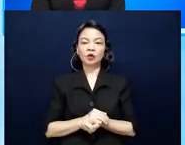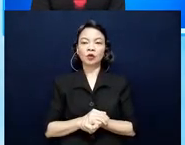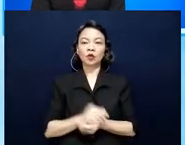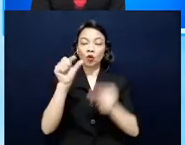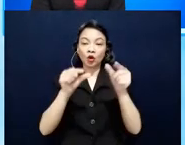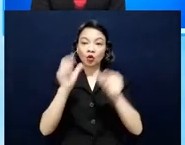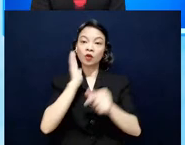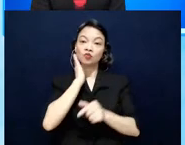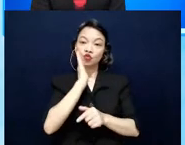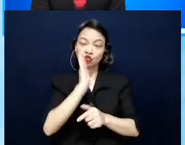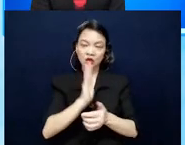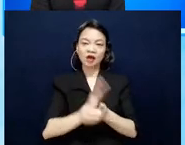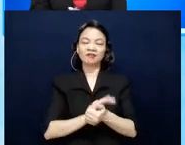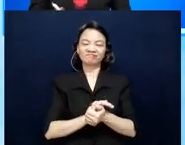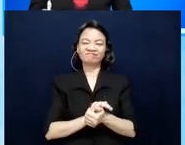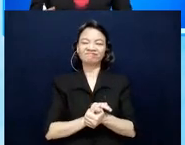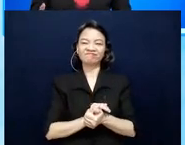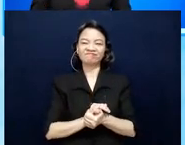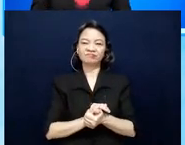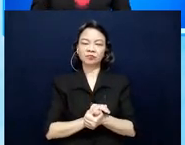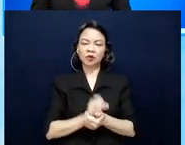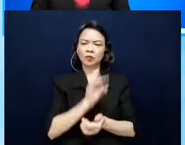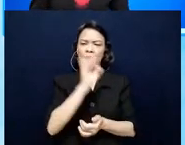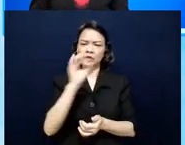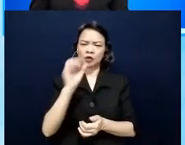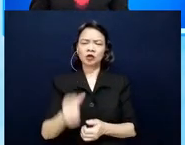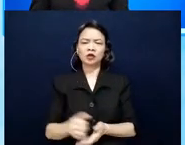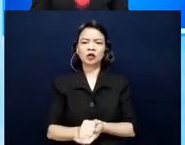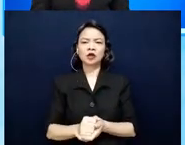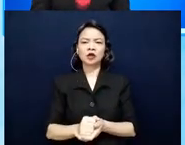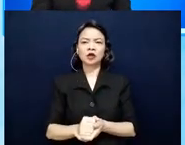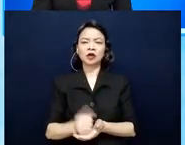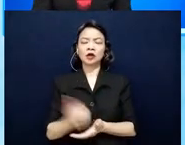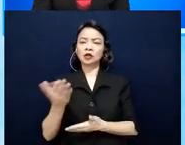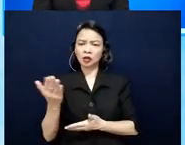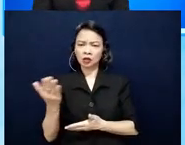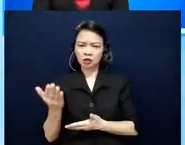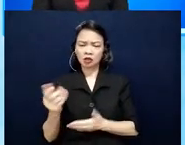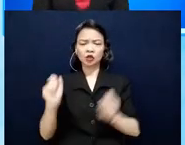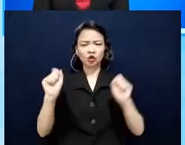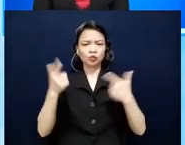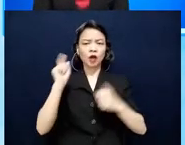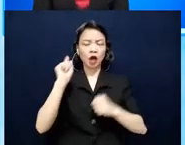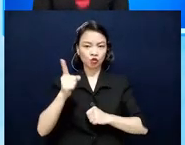bahkan zilenial, berbagai kebiasaan hidup harus dapat dilakukan.